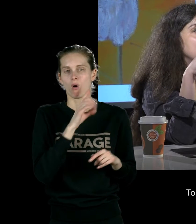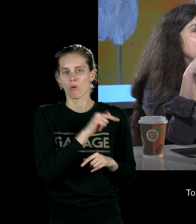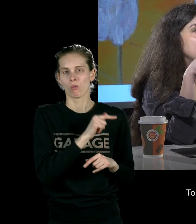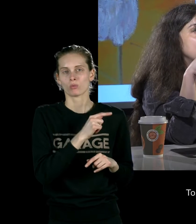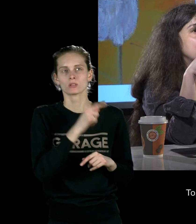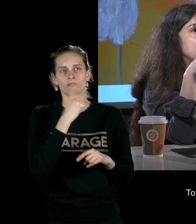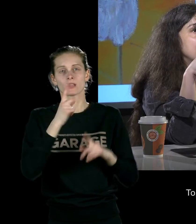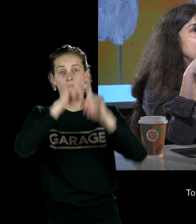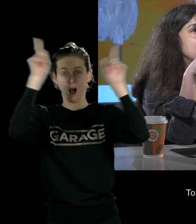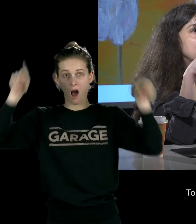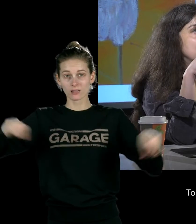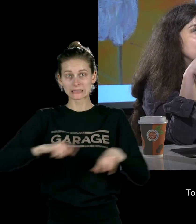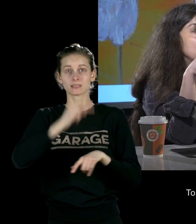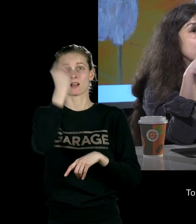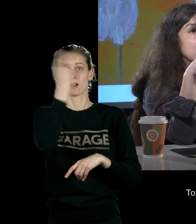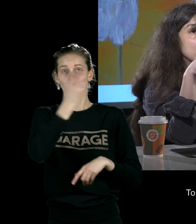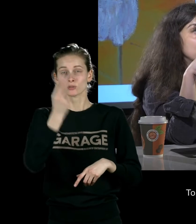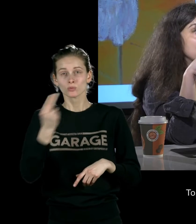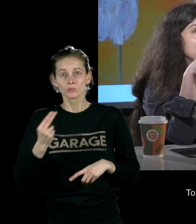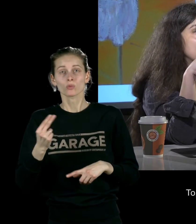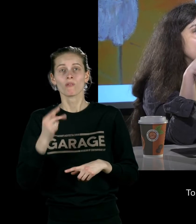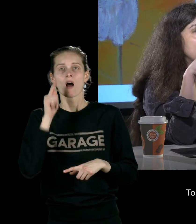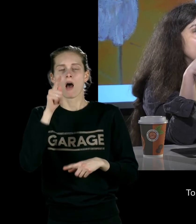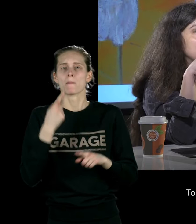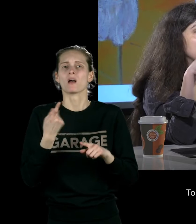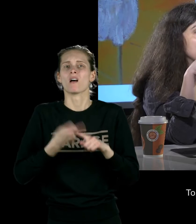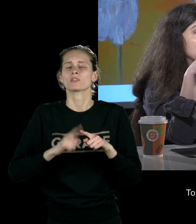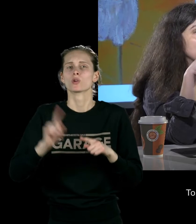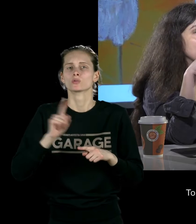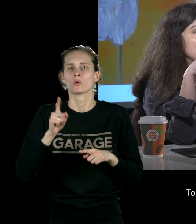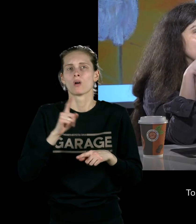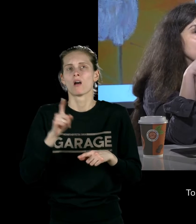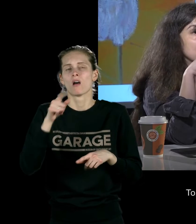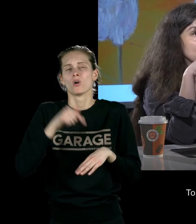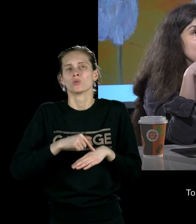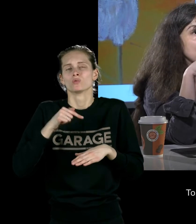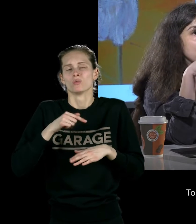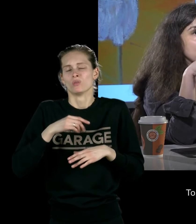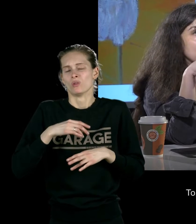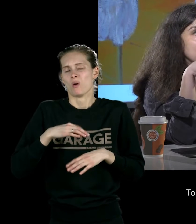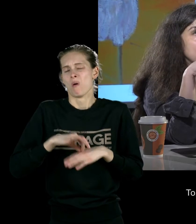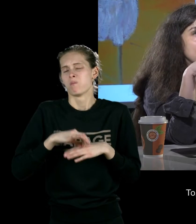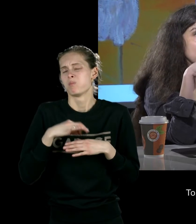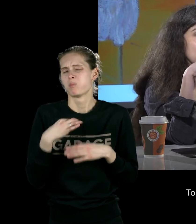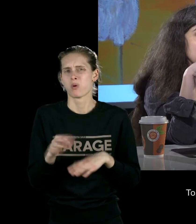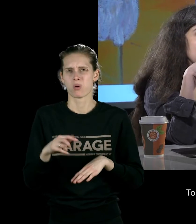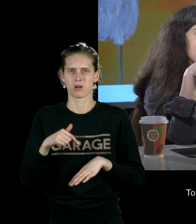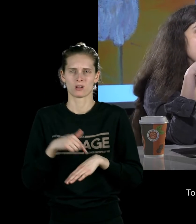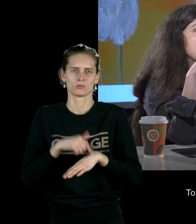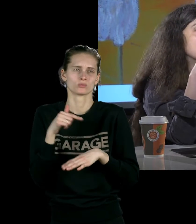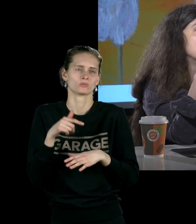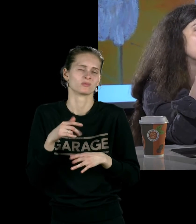пишет на этой картине, это состояние вот этого абсолютной как бы боли и страдания у существ, которые здесь